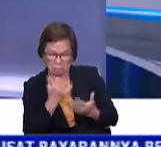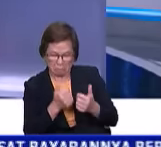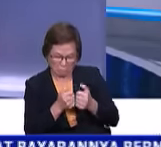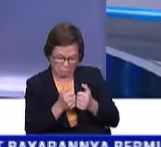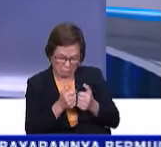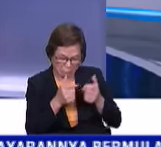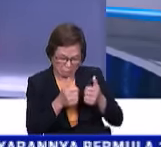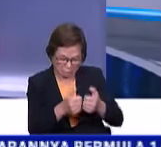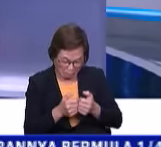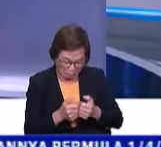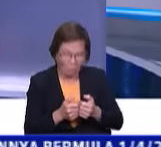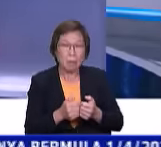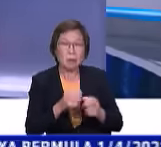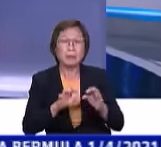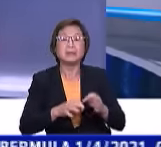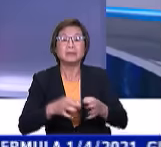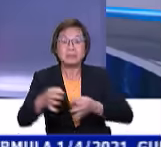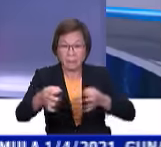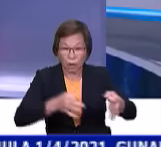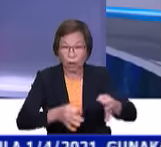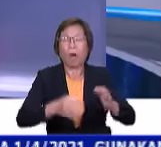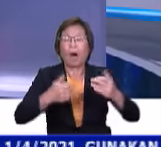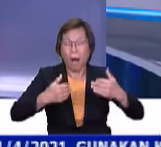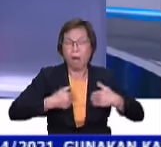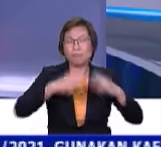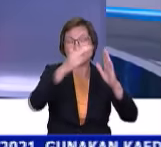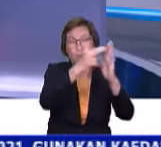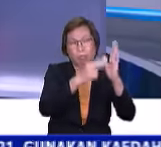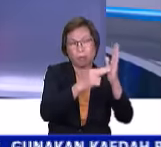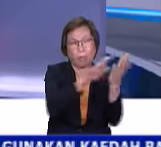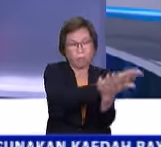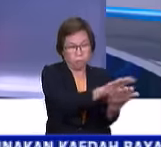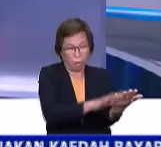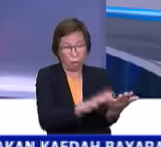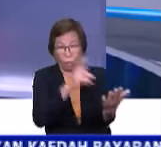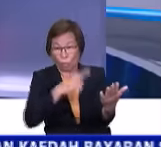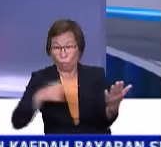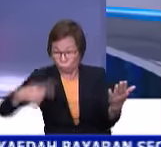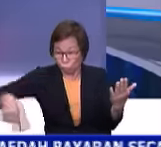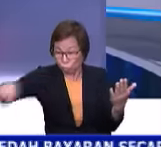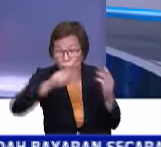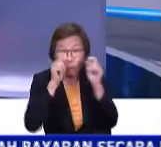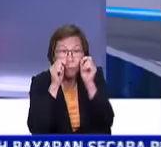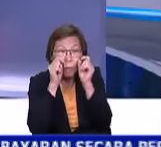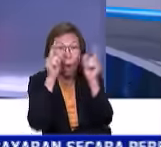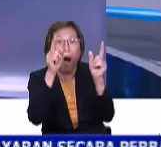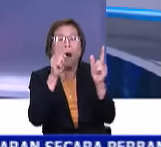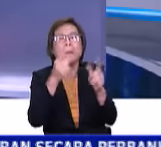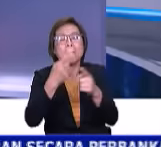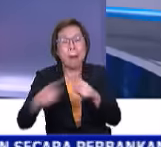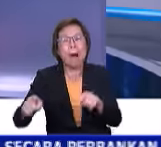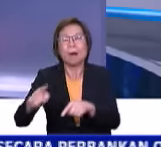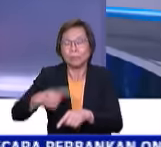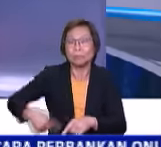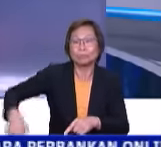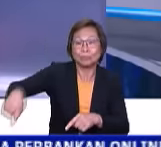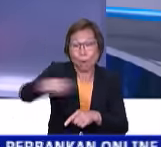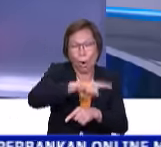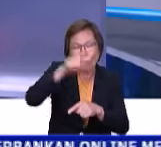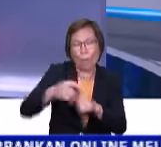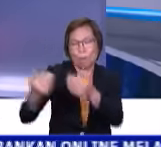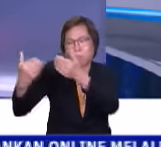jelasnya walaupun terdapat undang-undang yang telah digariskan bagi memberi kesedaran kepada mereka, semua pihak perlu memainkan